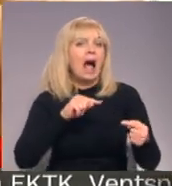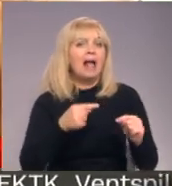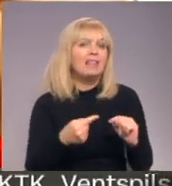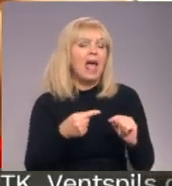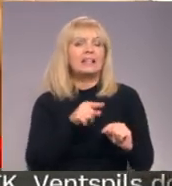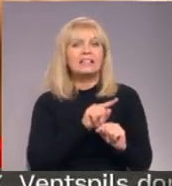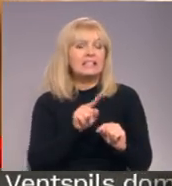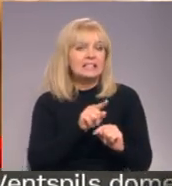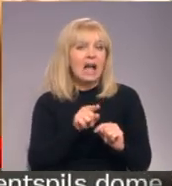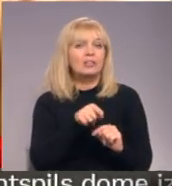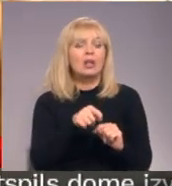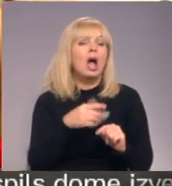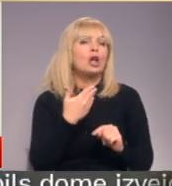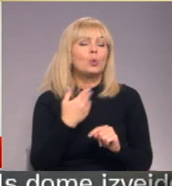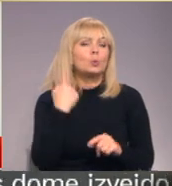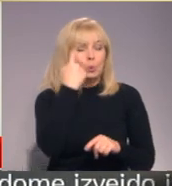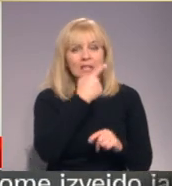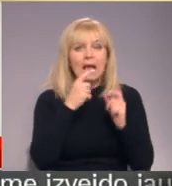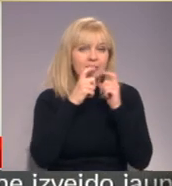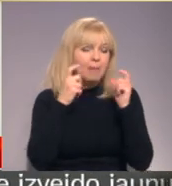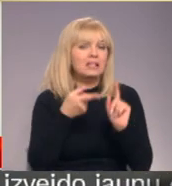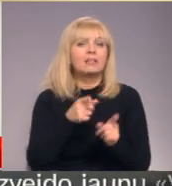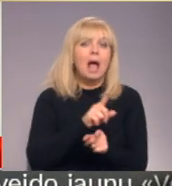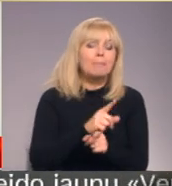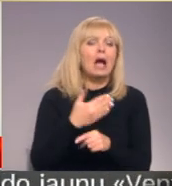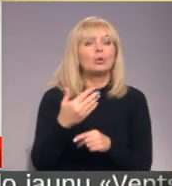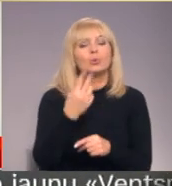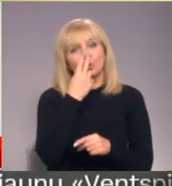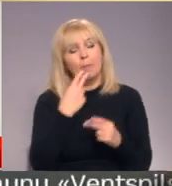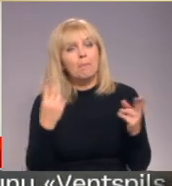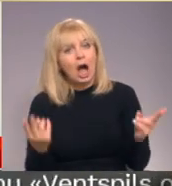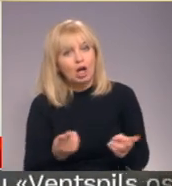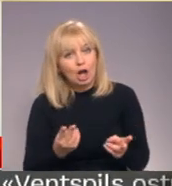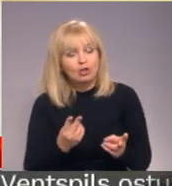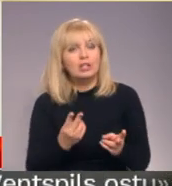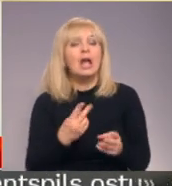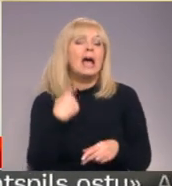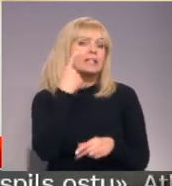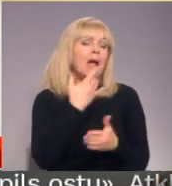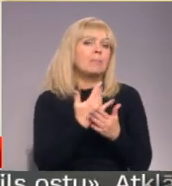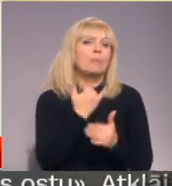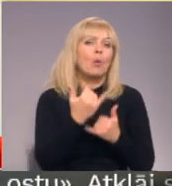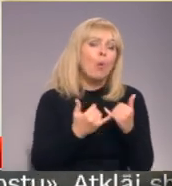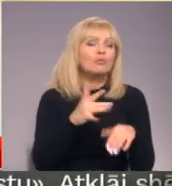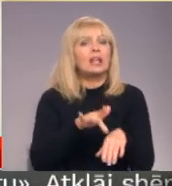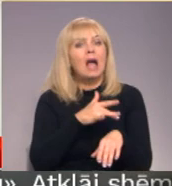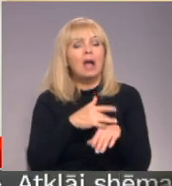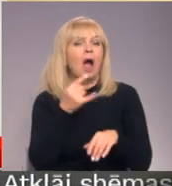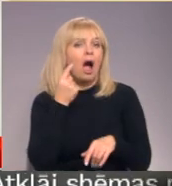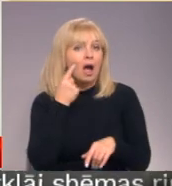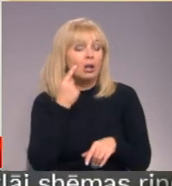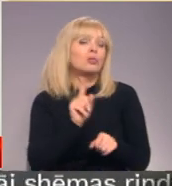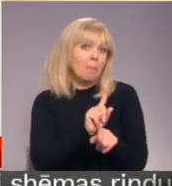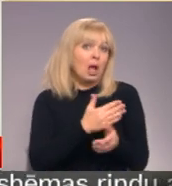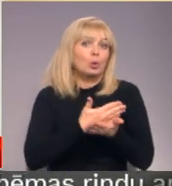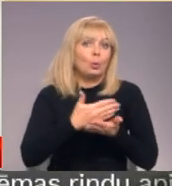maska nemaina jūsu paražas un tradīcijas. Sejas ādas kopšanai, ja jums ir taukaina āda, jūs viņu turpinat